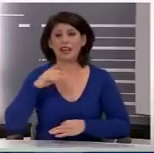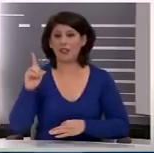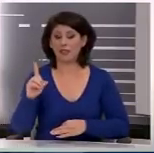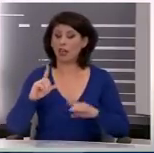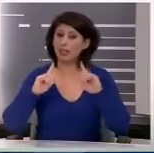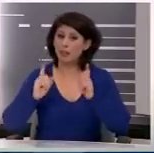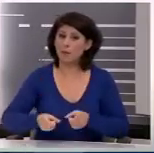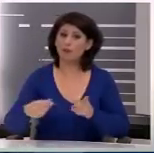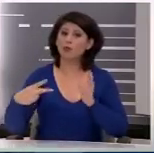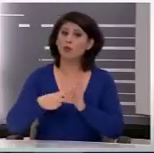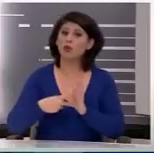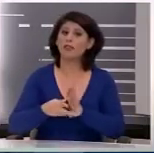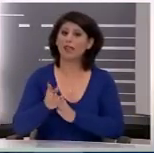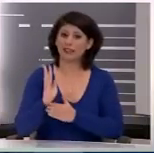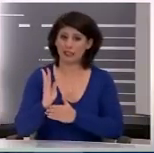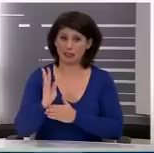την απόφαση του 14.